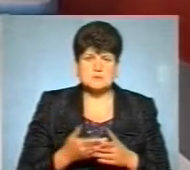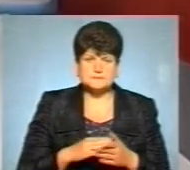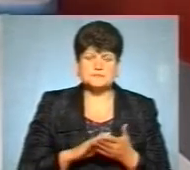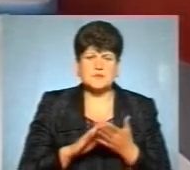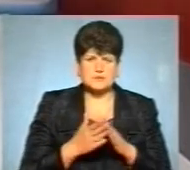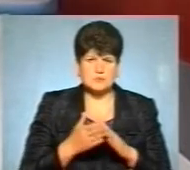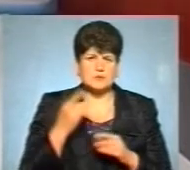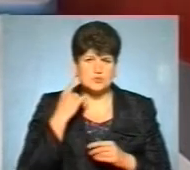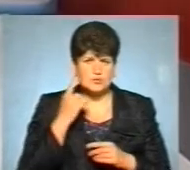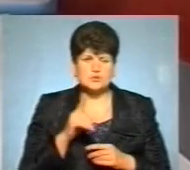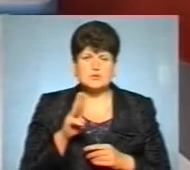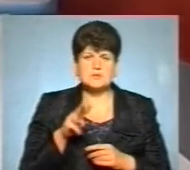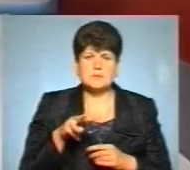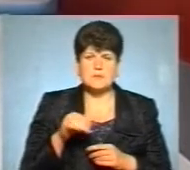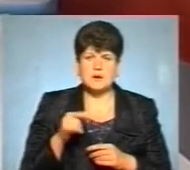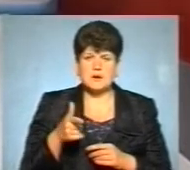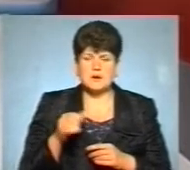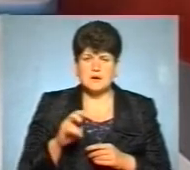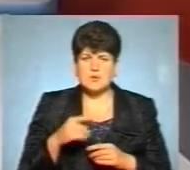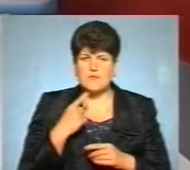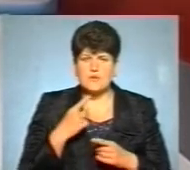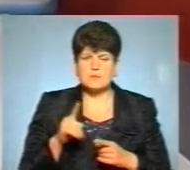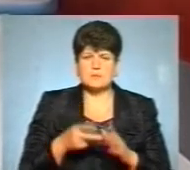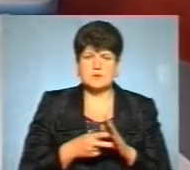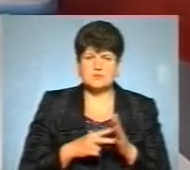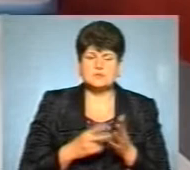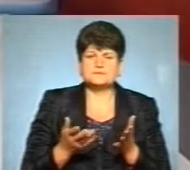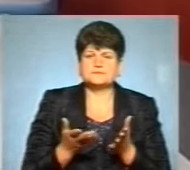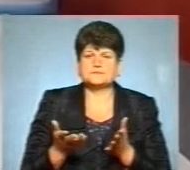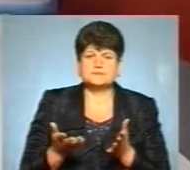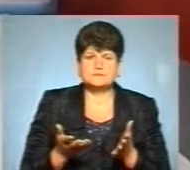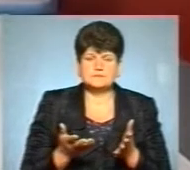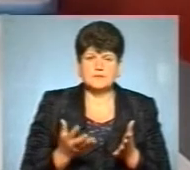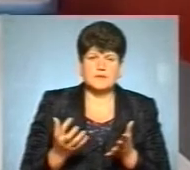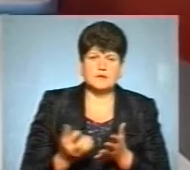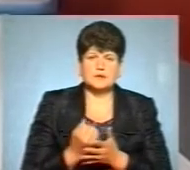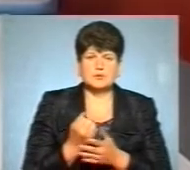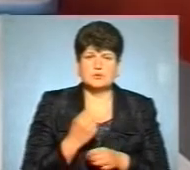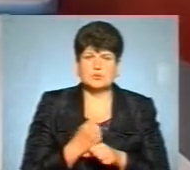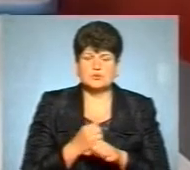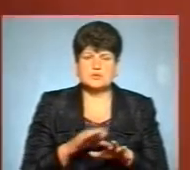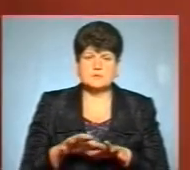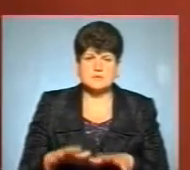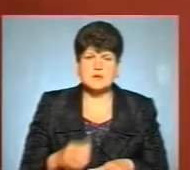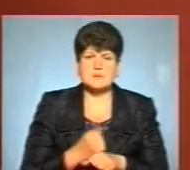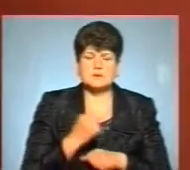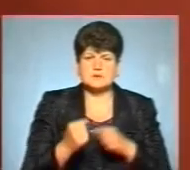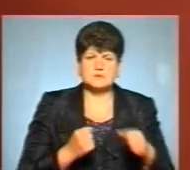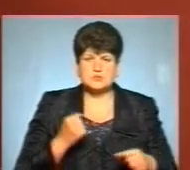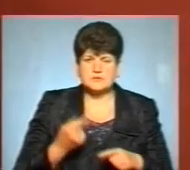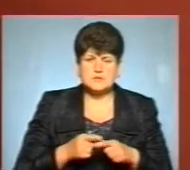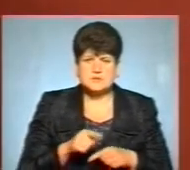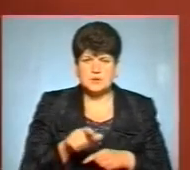що Шмигаль говорить про те, що планується якось, якимось чином знаходити якісь робочі місця, якось працевлаштовувати цих